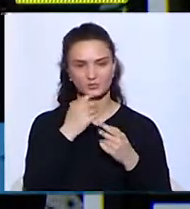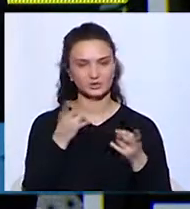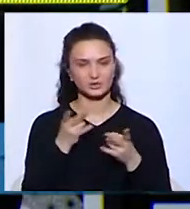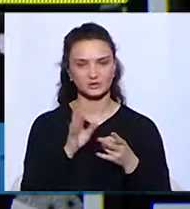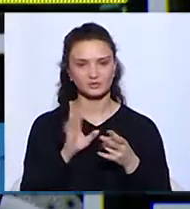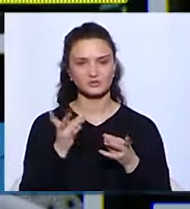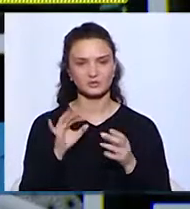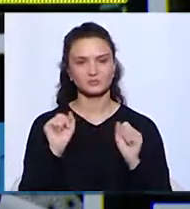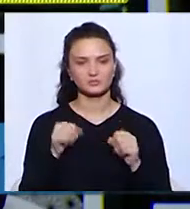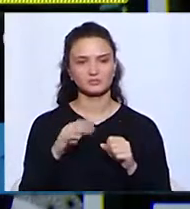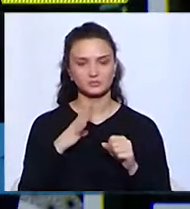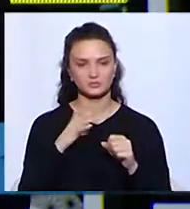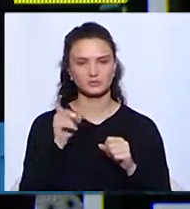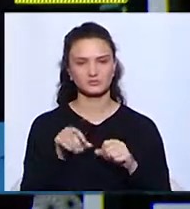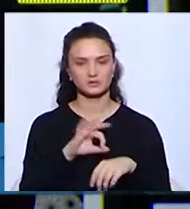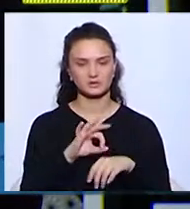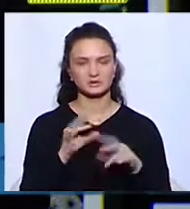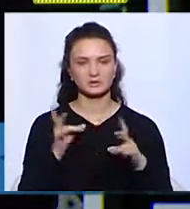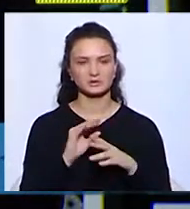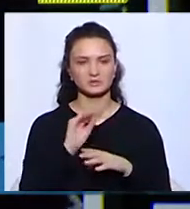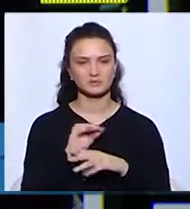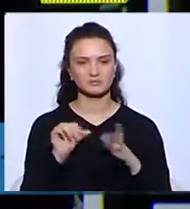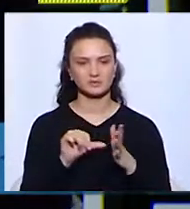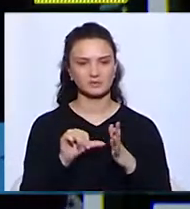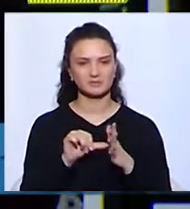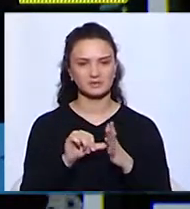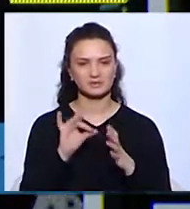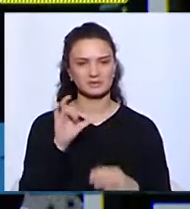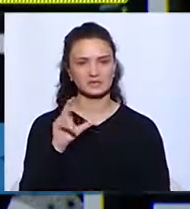მაგრამ შეიძლება ამ პაციენტსაც დაჭირდეს დამატებითი დახმარება რეჰიდრატაციის სახით.